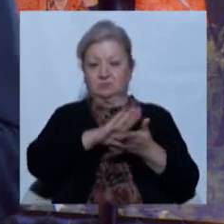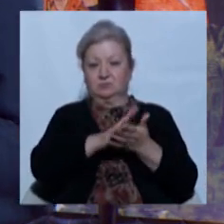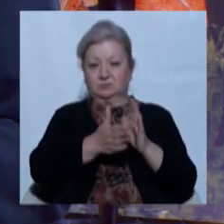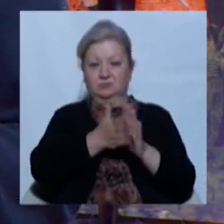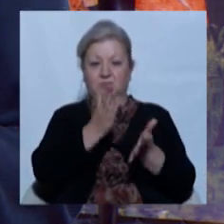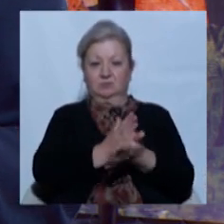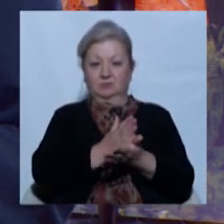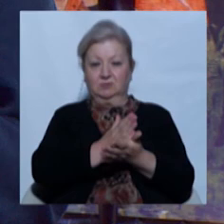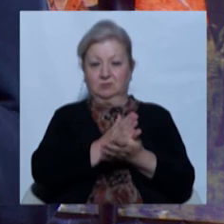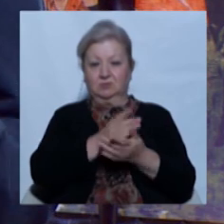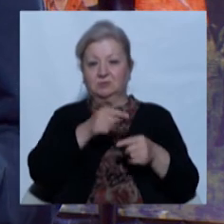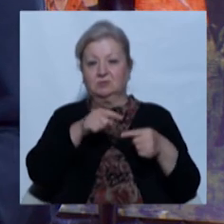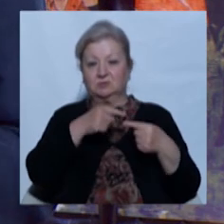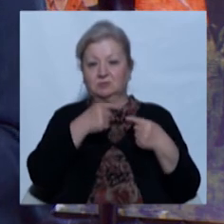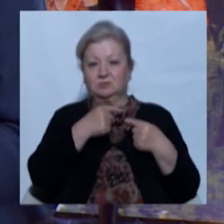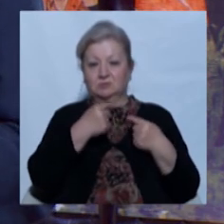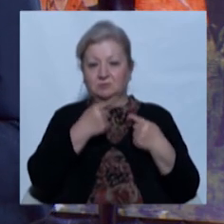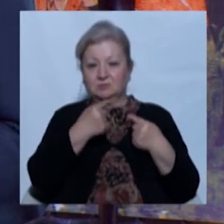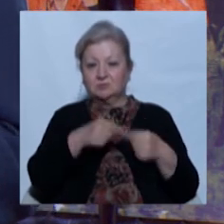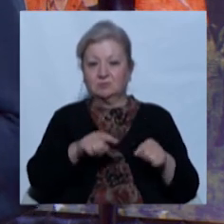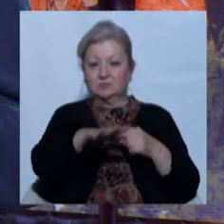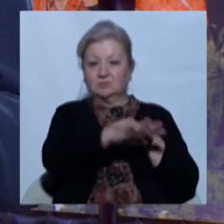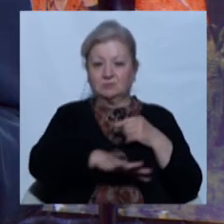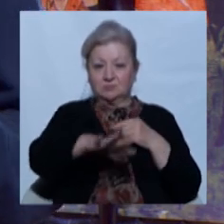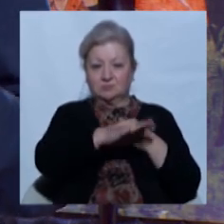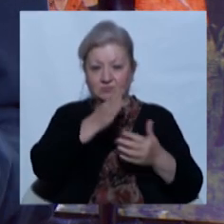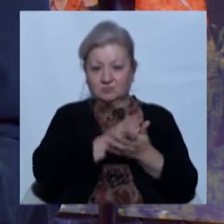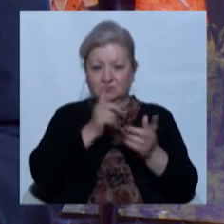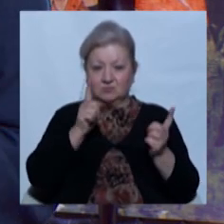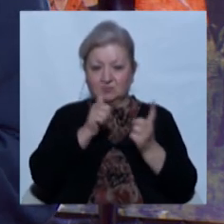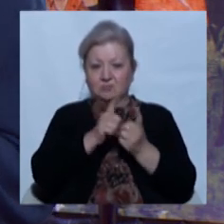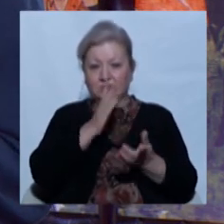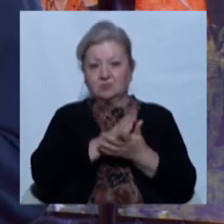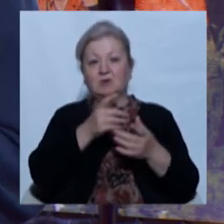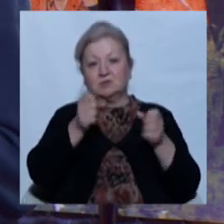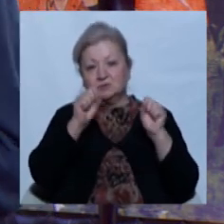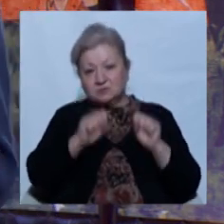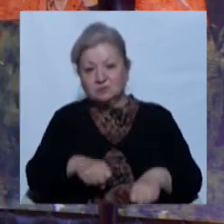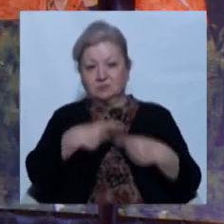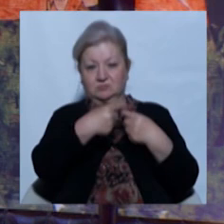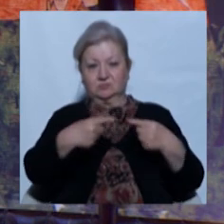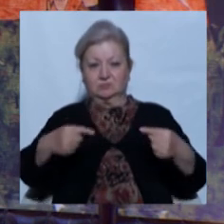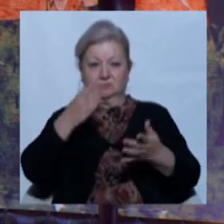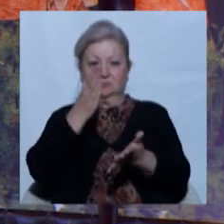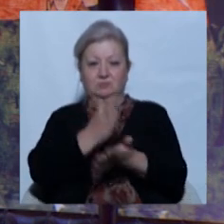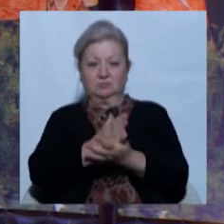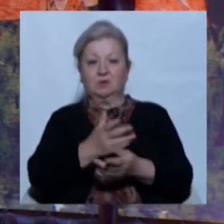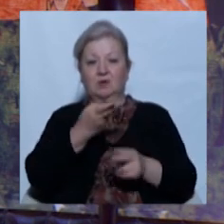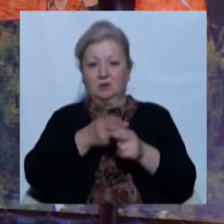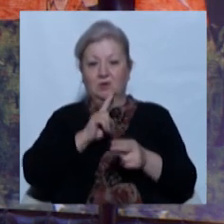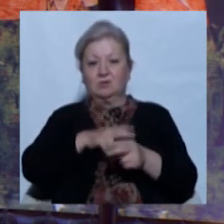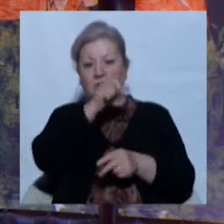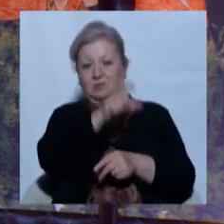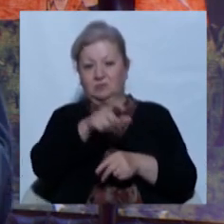სიტუაცია არის, სხვანაირი გარემო ხდება და შესაბამისად შესაძლებლობებიც სხვა არის, ამიტომაც ადამიანები